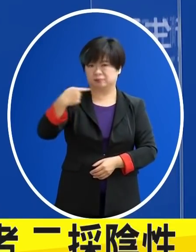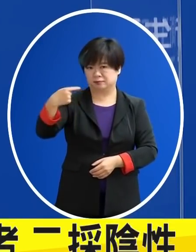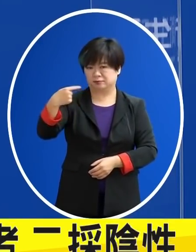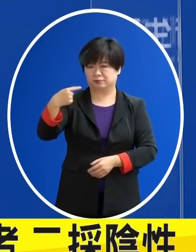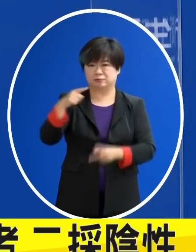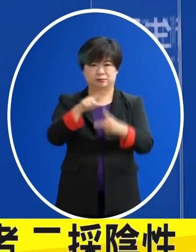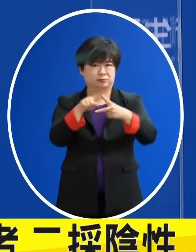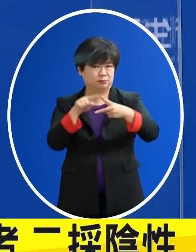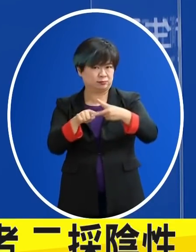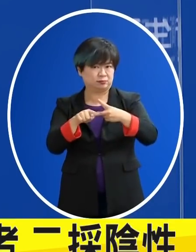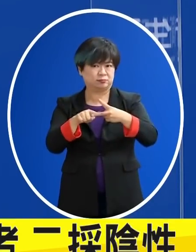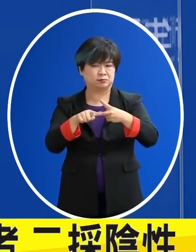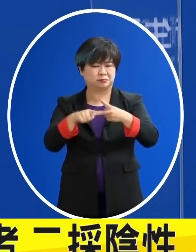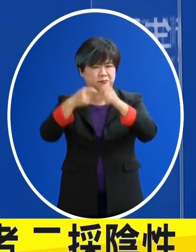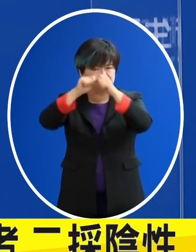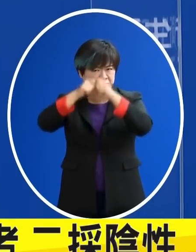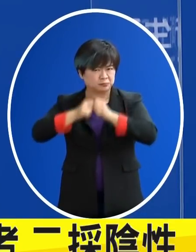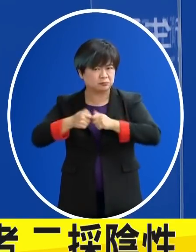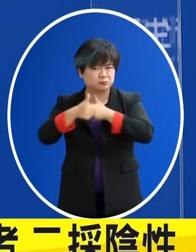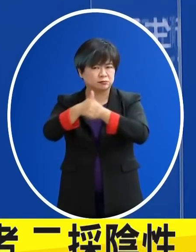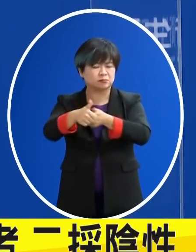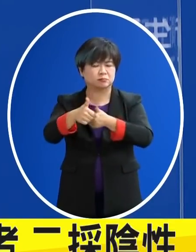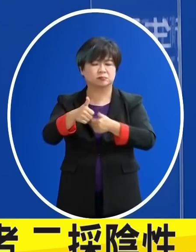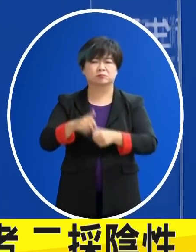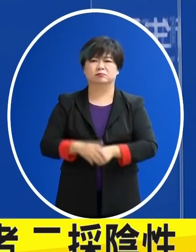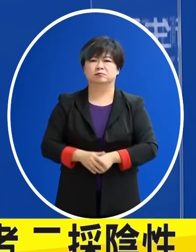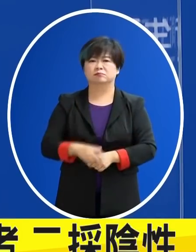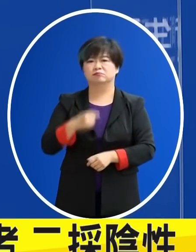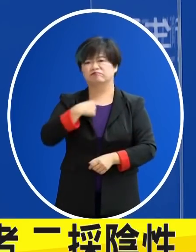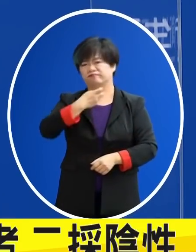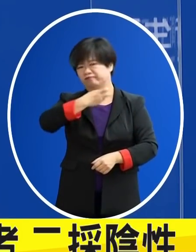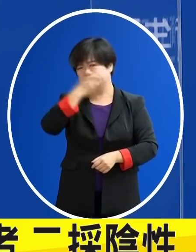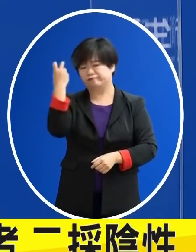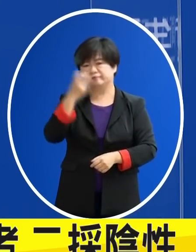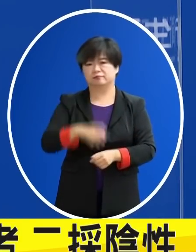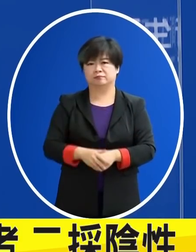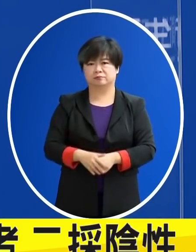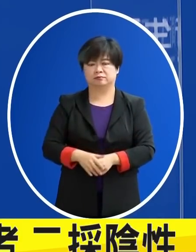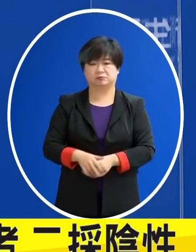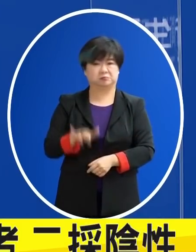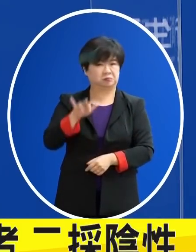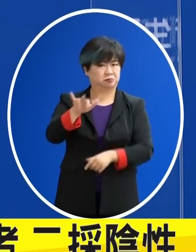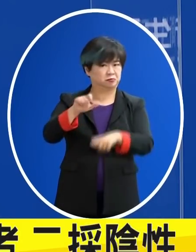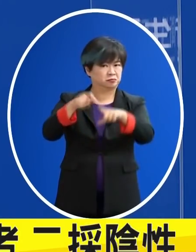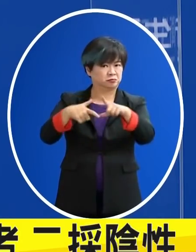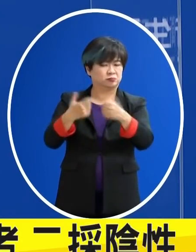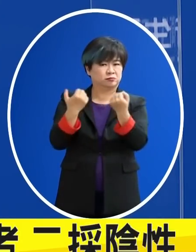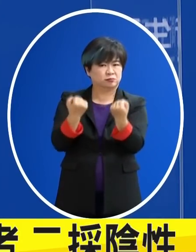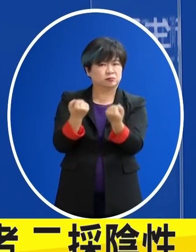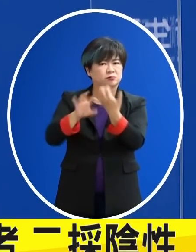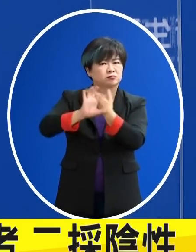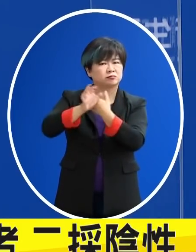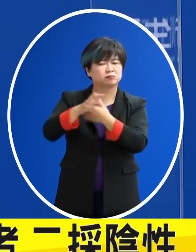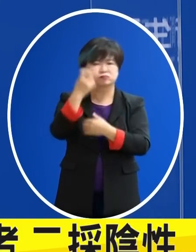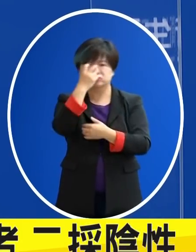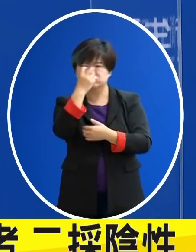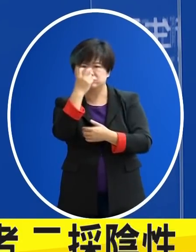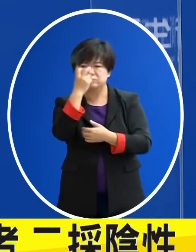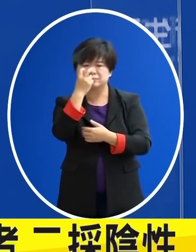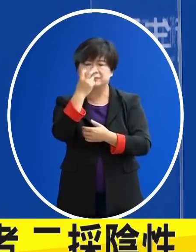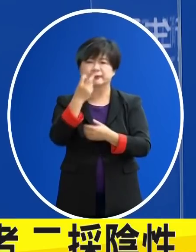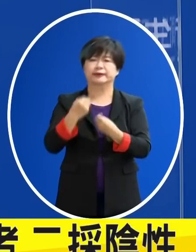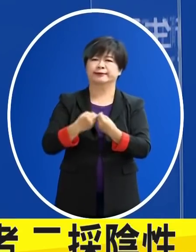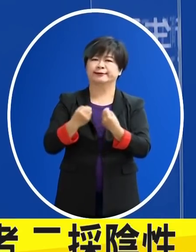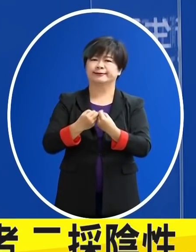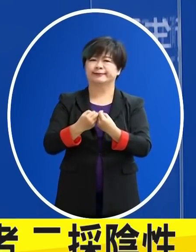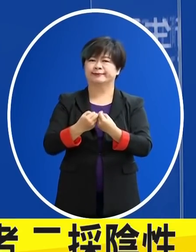件来检视的时候，我们发现航空公司在外站的管理上面还是